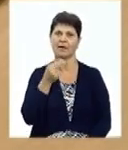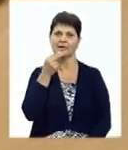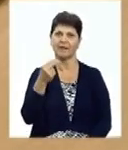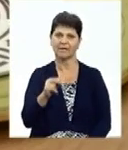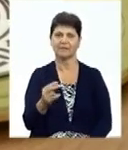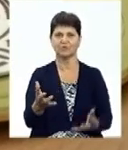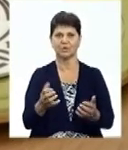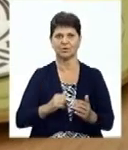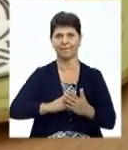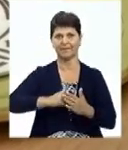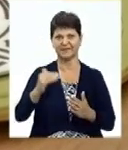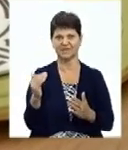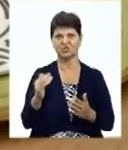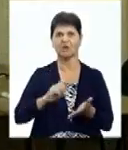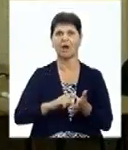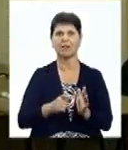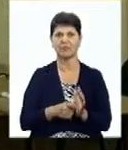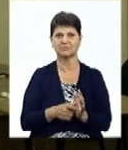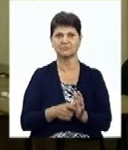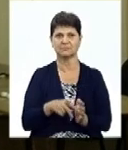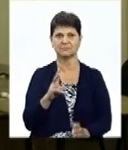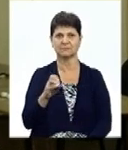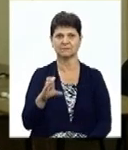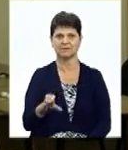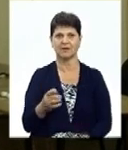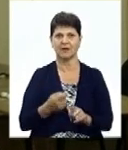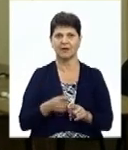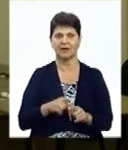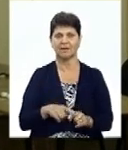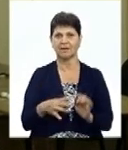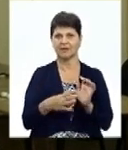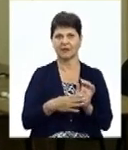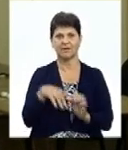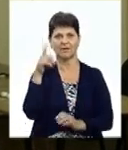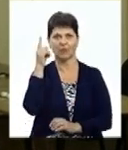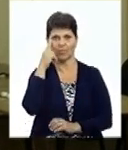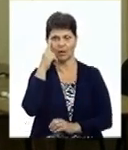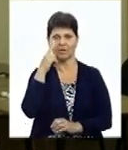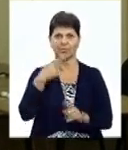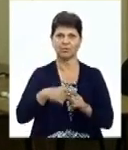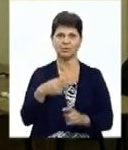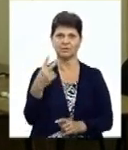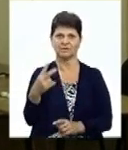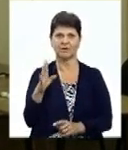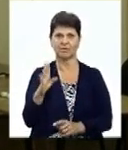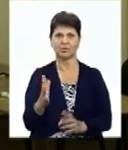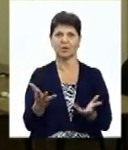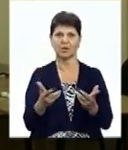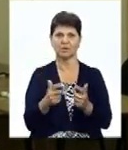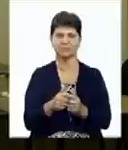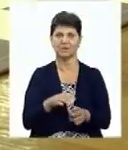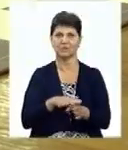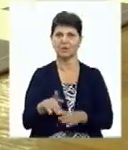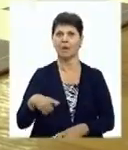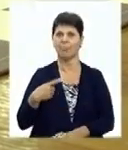гравці отримують підвищення у класі. Хто набере з кандидатів майстрів 9 очок плюс 2, він може впевнено розраховувати на виконання